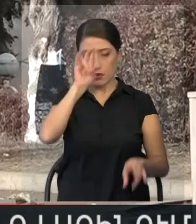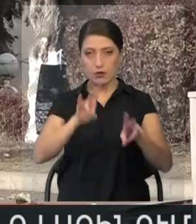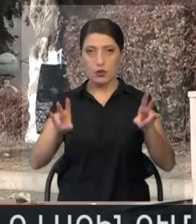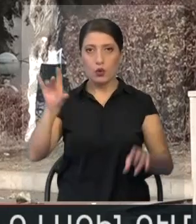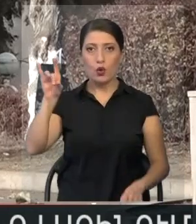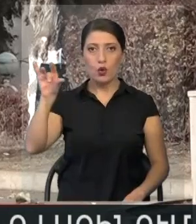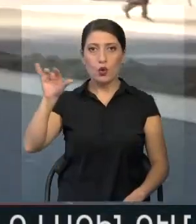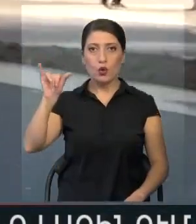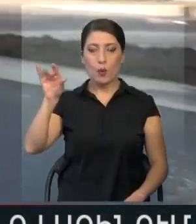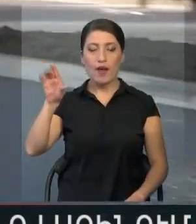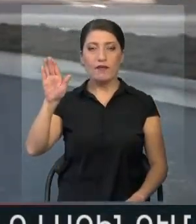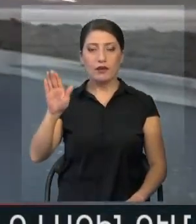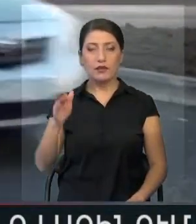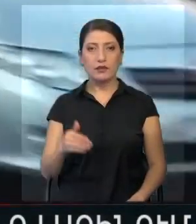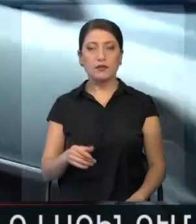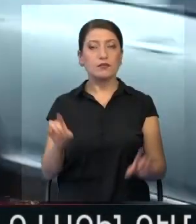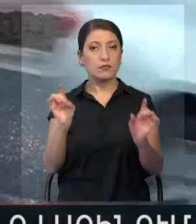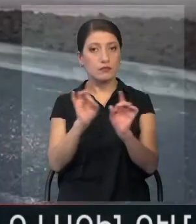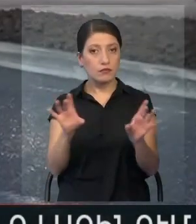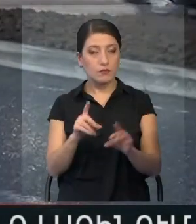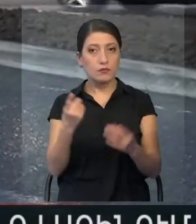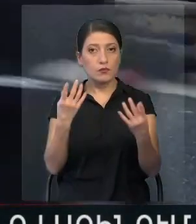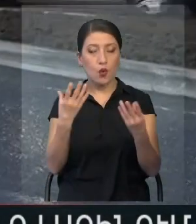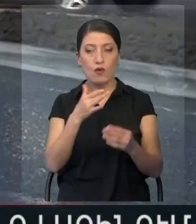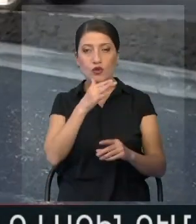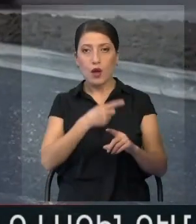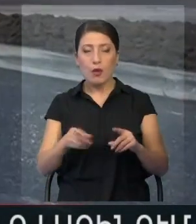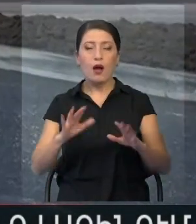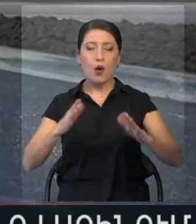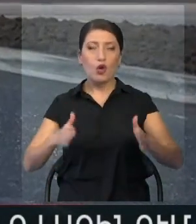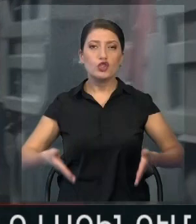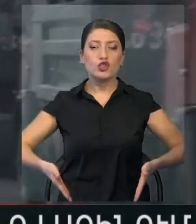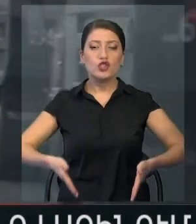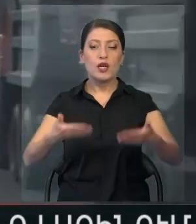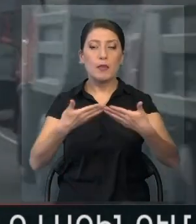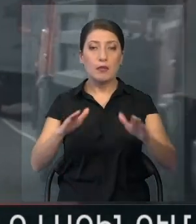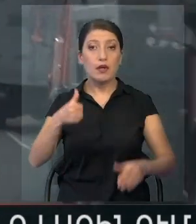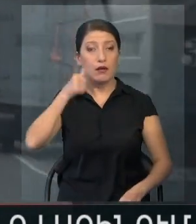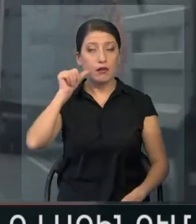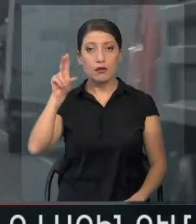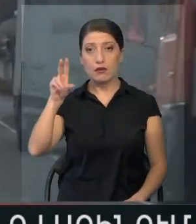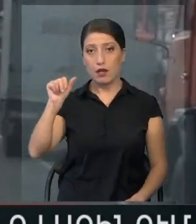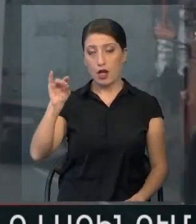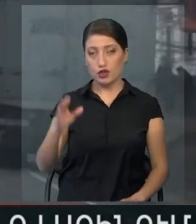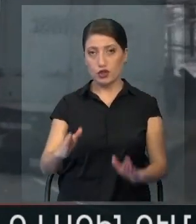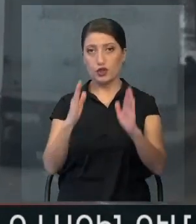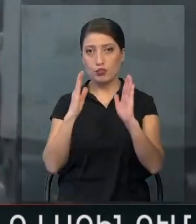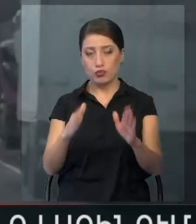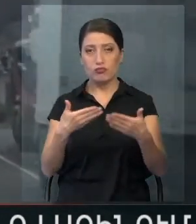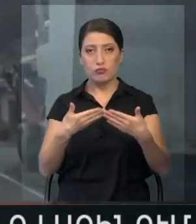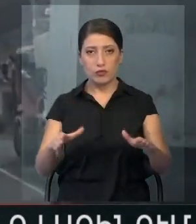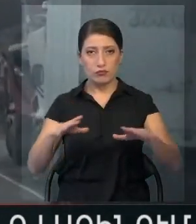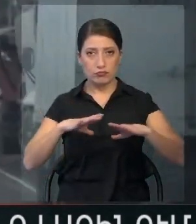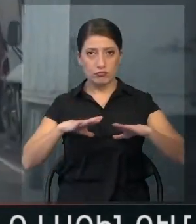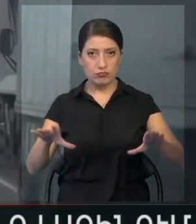Ռուբեն Վարդանյանը։ Ու չէր բացառել, որ օրվա ընթացքում նաև ճանապարհը բացվի, բայց 3 Լաչինի միջանցքը չափաշրջափակվեց,